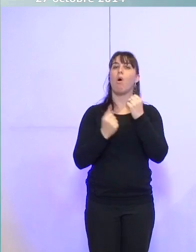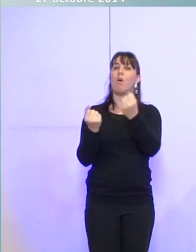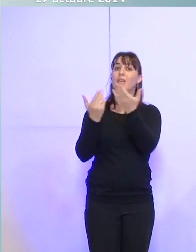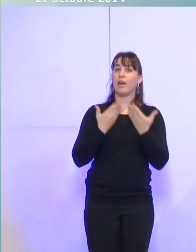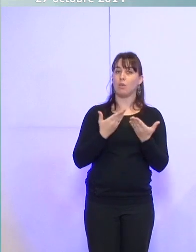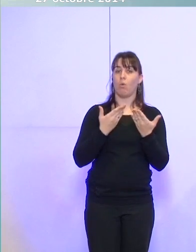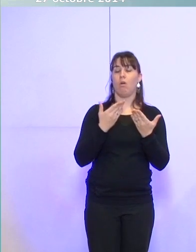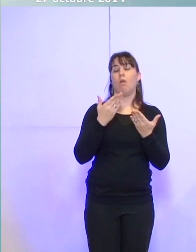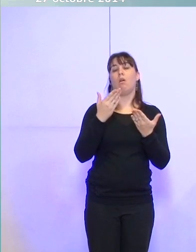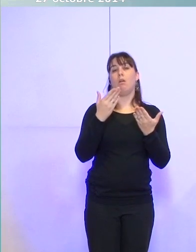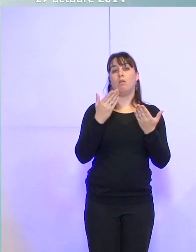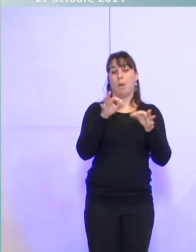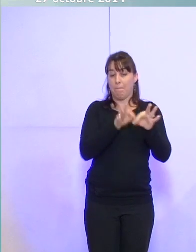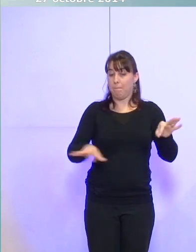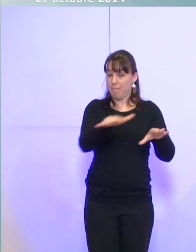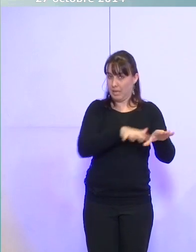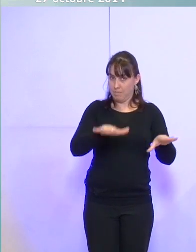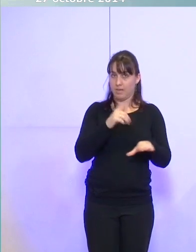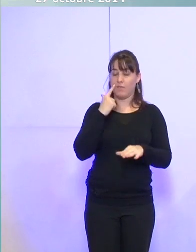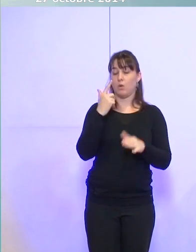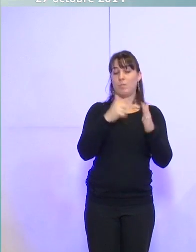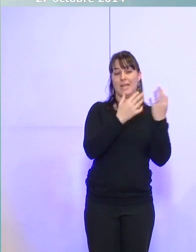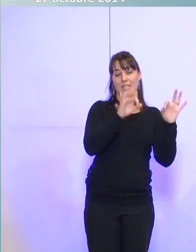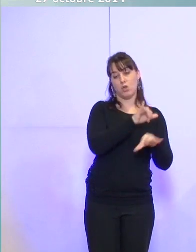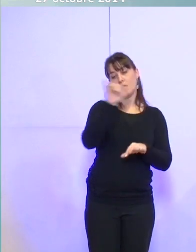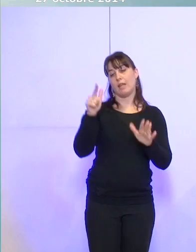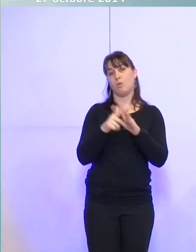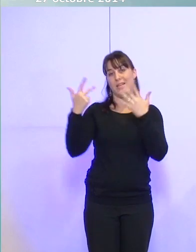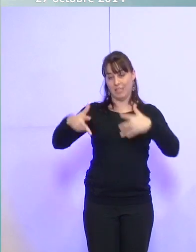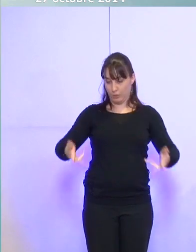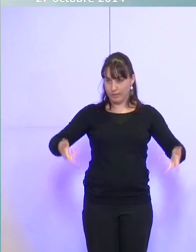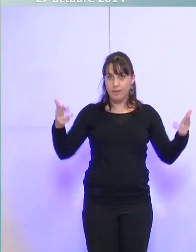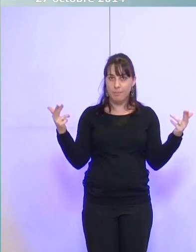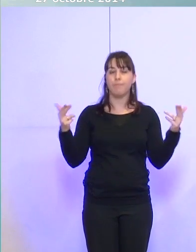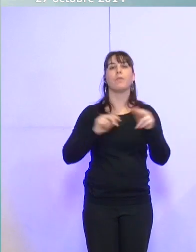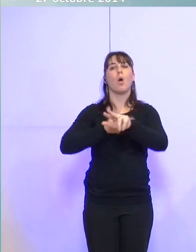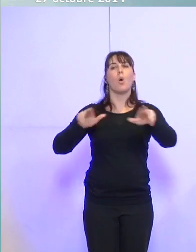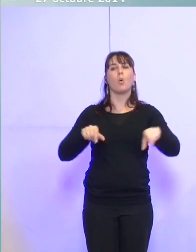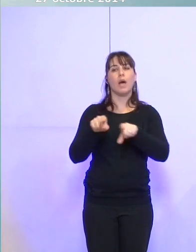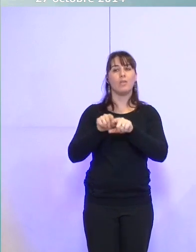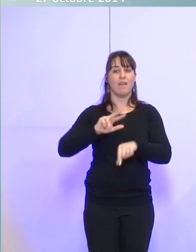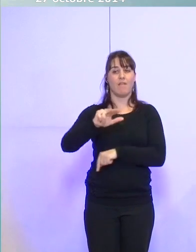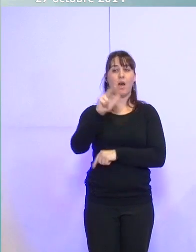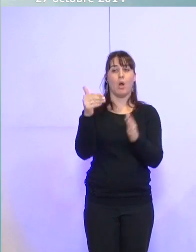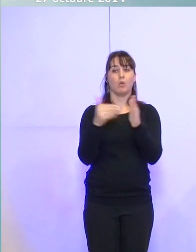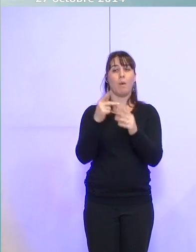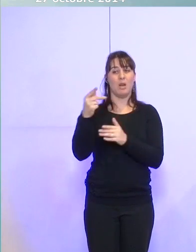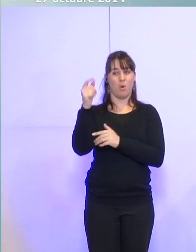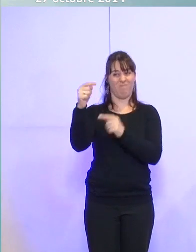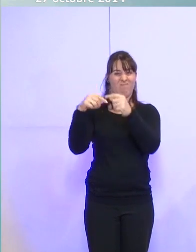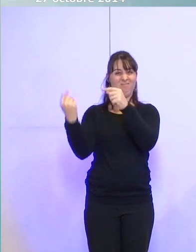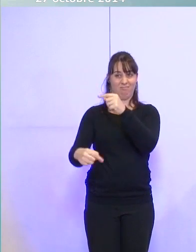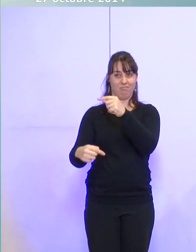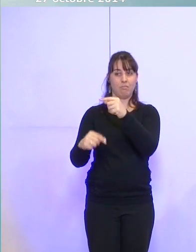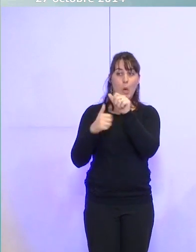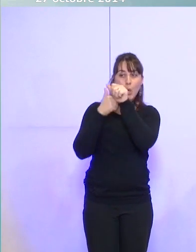Ce contrat de DSP court de 2010 à 2018. Il est à noter que ce contrat sera déficitaire de 3 000 euros pour EFIA, selon